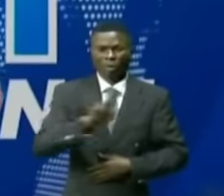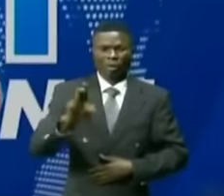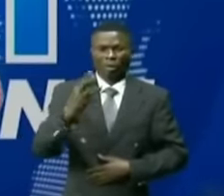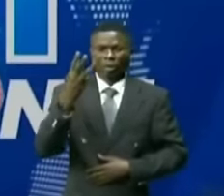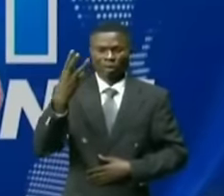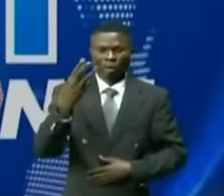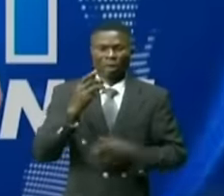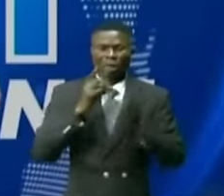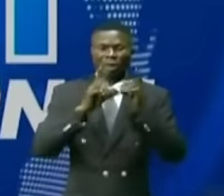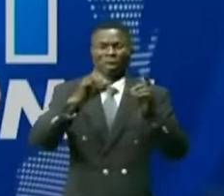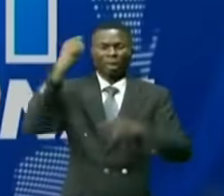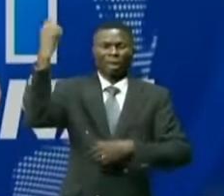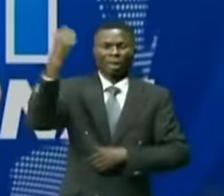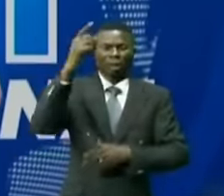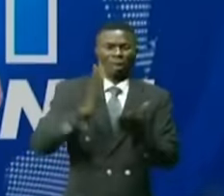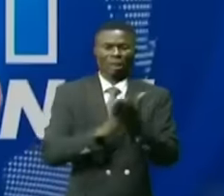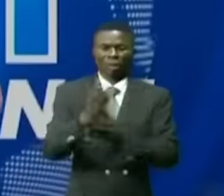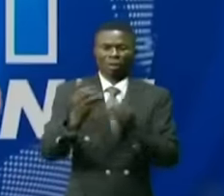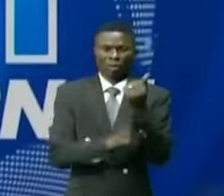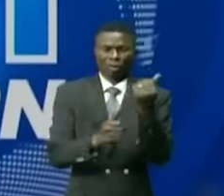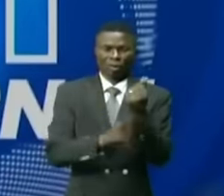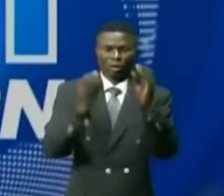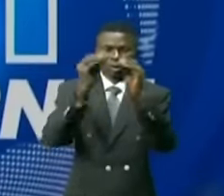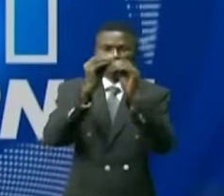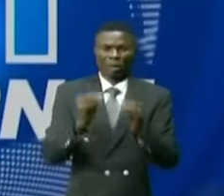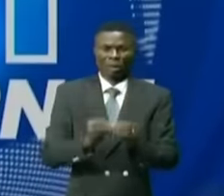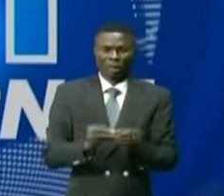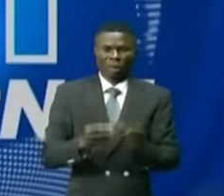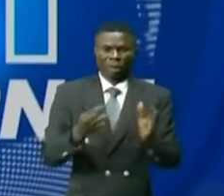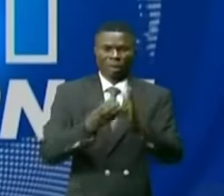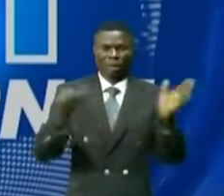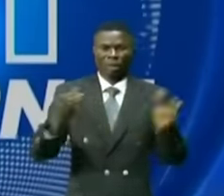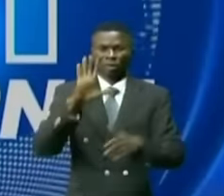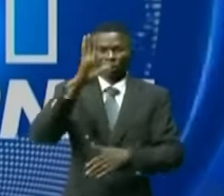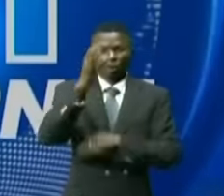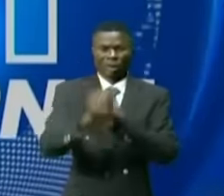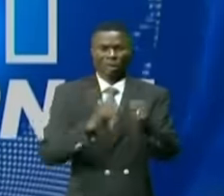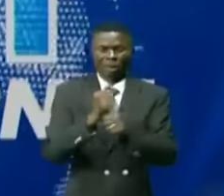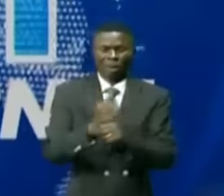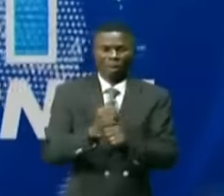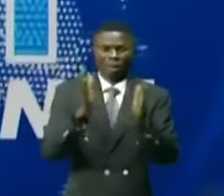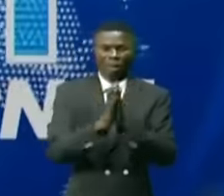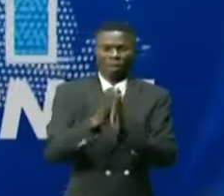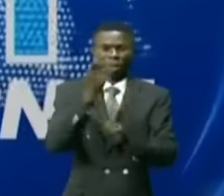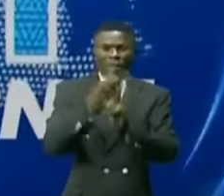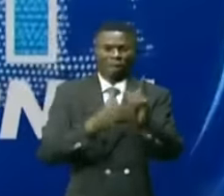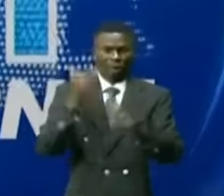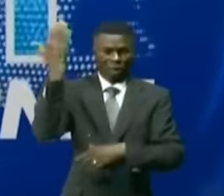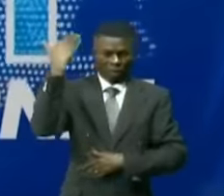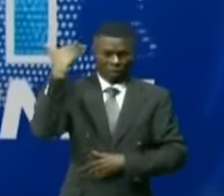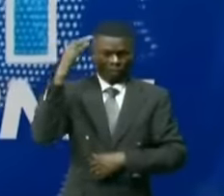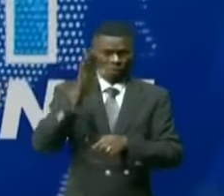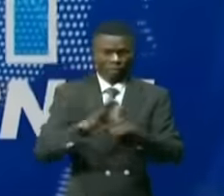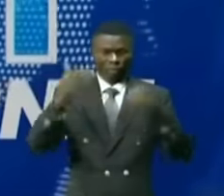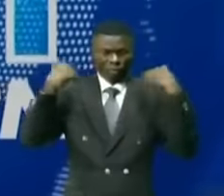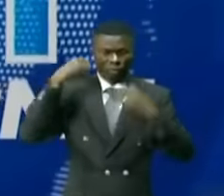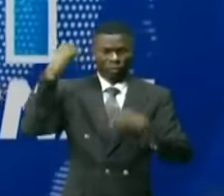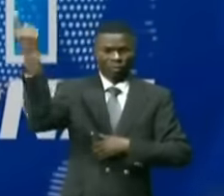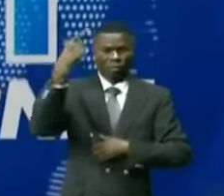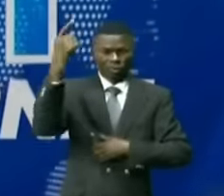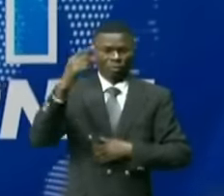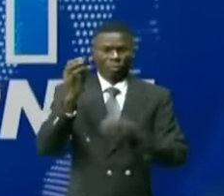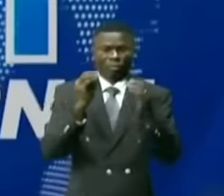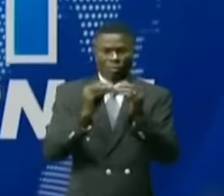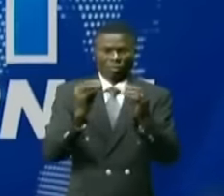2023, la Déclaration universelle de droits de l'homme totalise 75 ans. Le 10 décembre dernier, plusieurs dirigeants du monde se